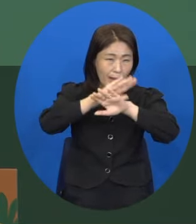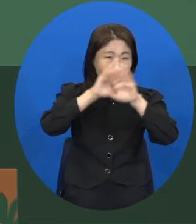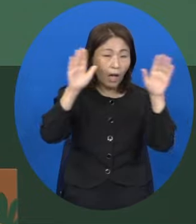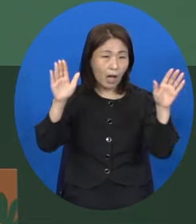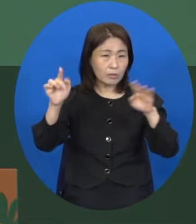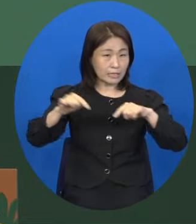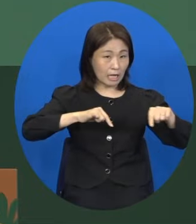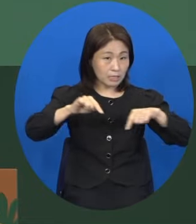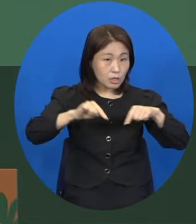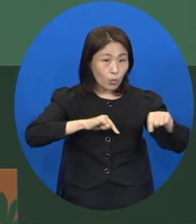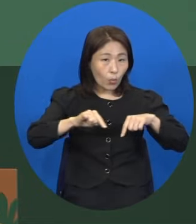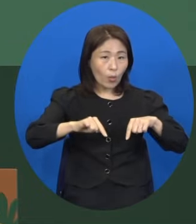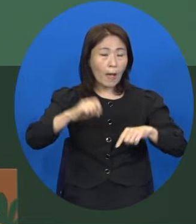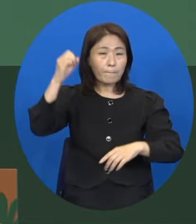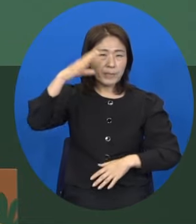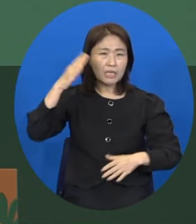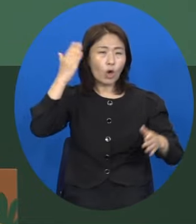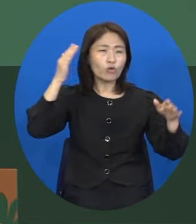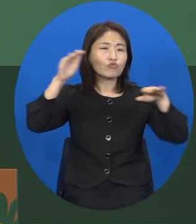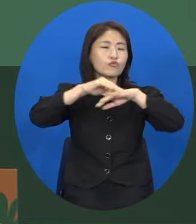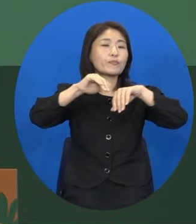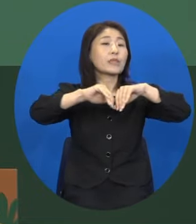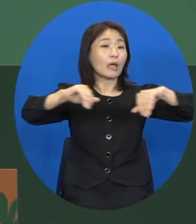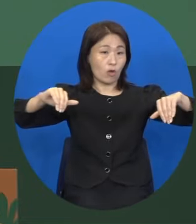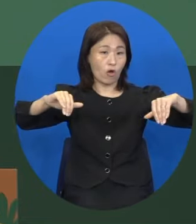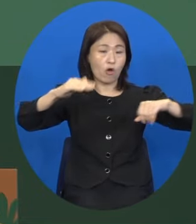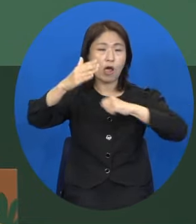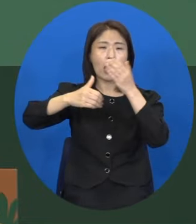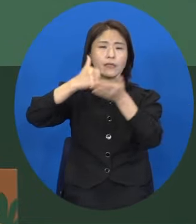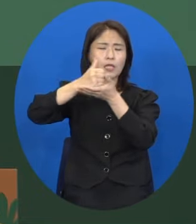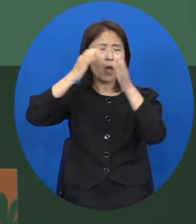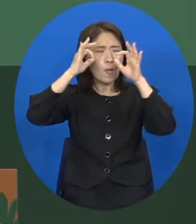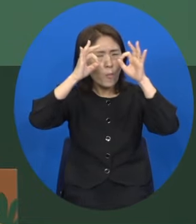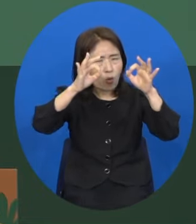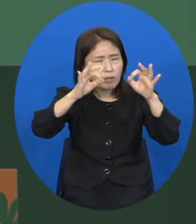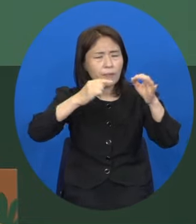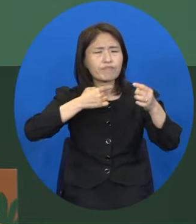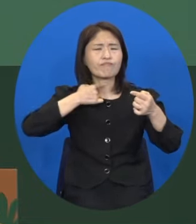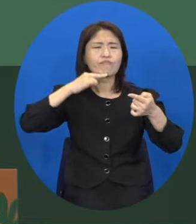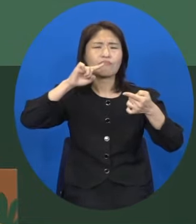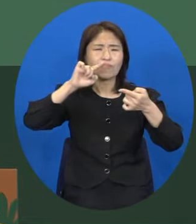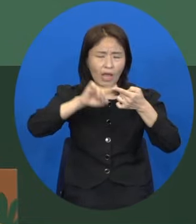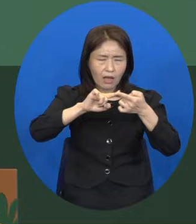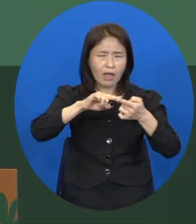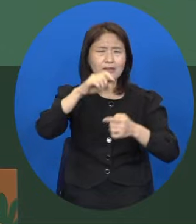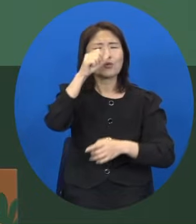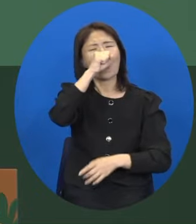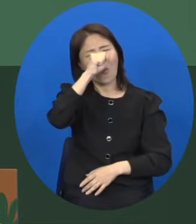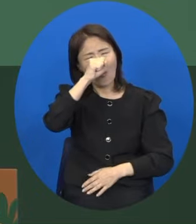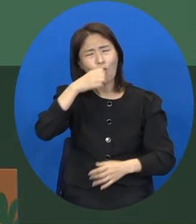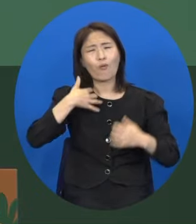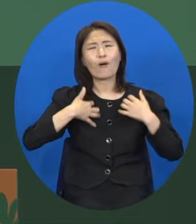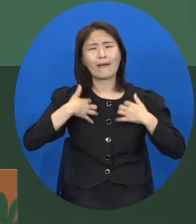주관하게 하시고 빛과 어둠을 나누게 하시니 하나님 보시기에 좋았더라.